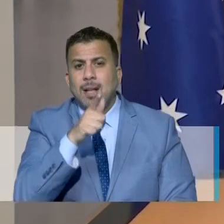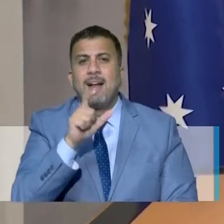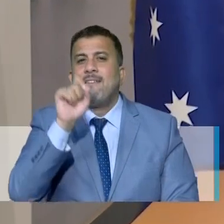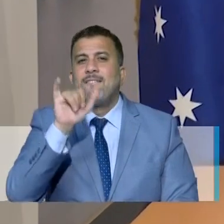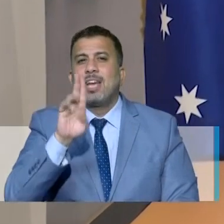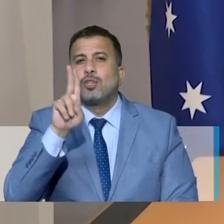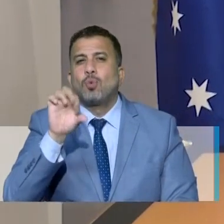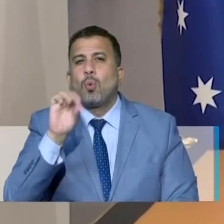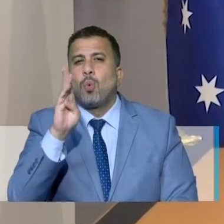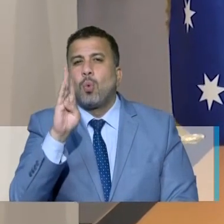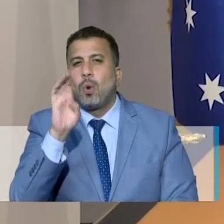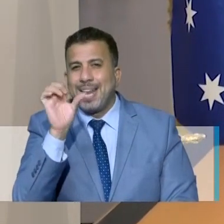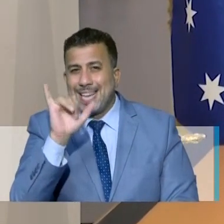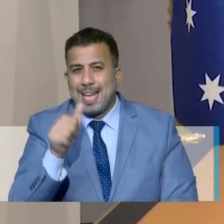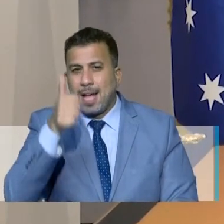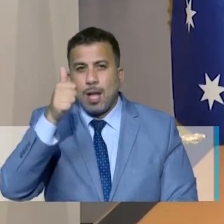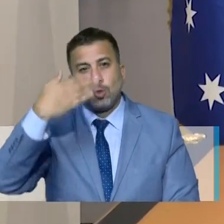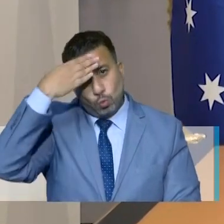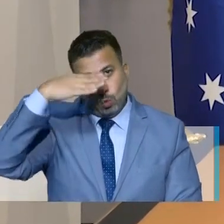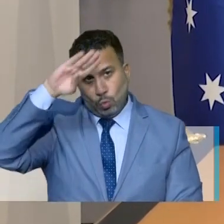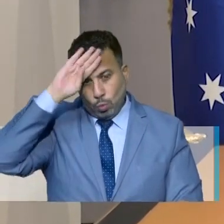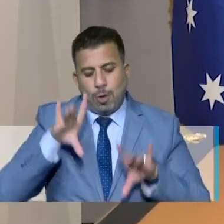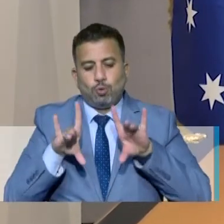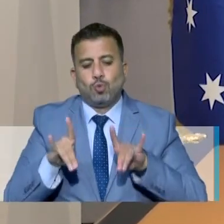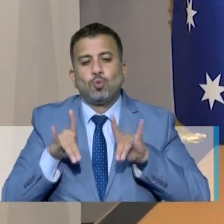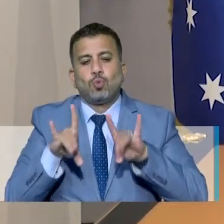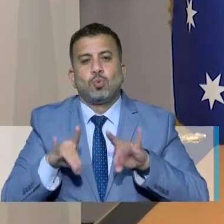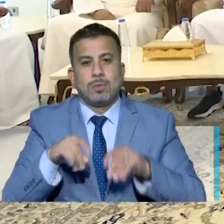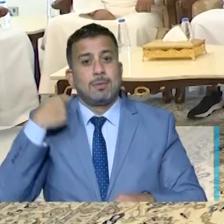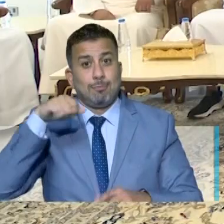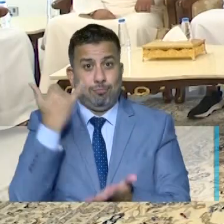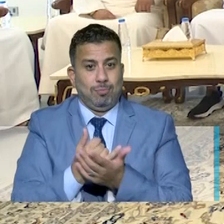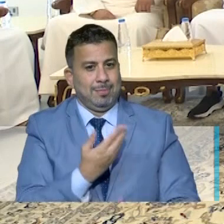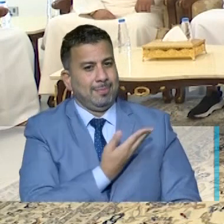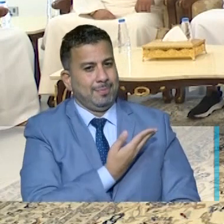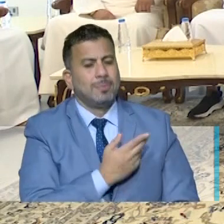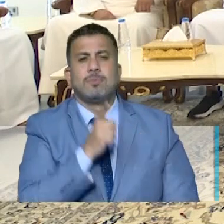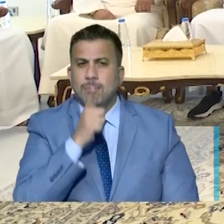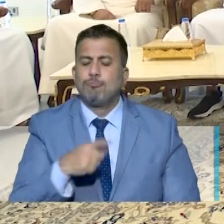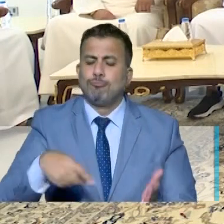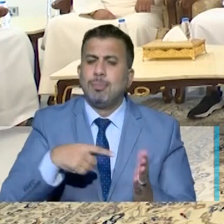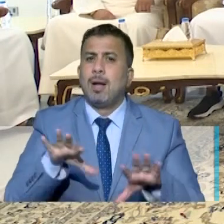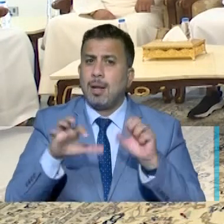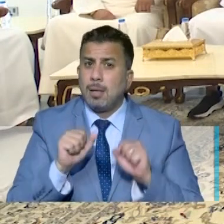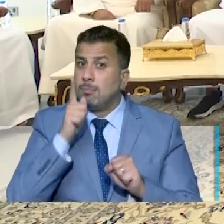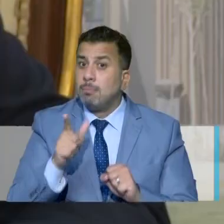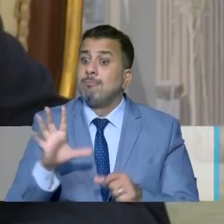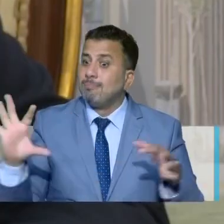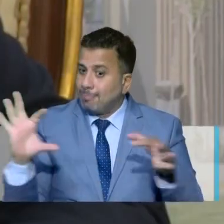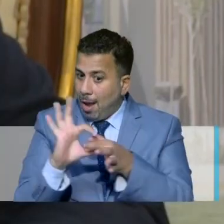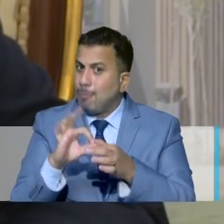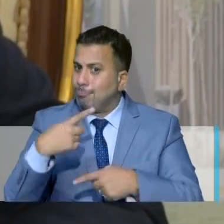فيكتوريا الاستراليه التي مثلها رضوان جدو سفير كومن ولث استراليا لدى الدوله والتي تنص على استمرار